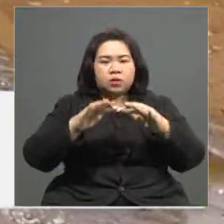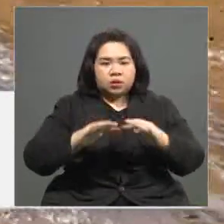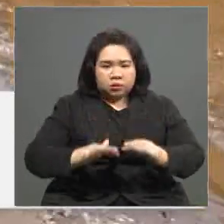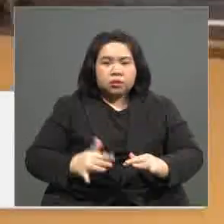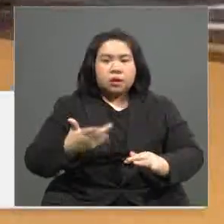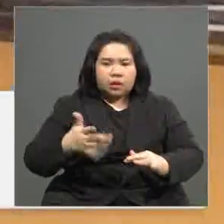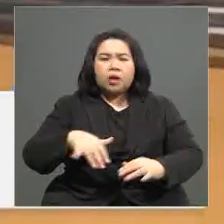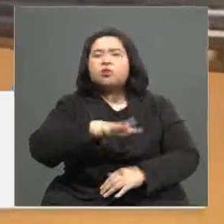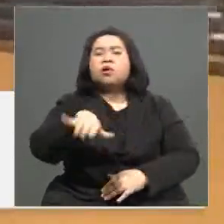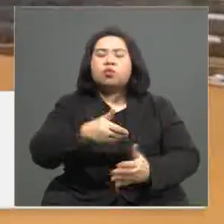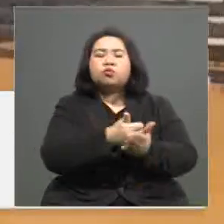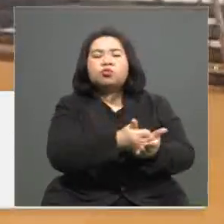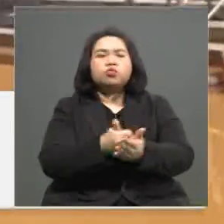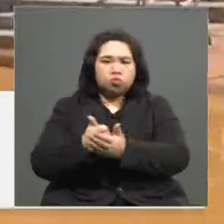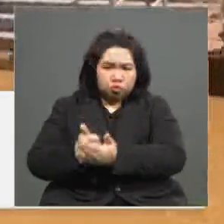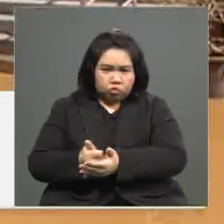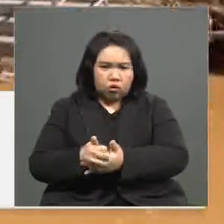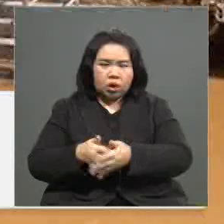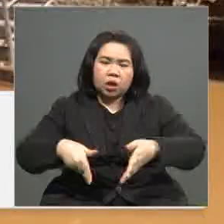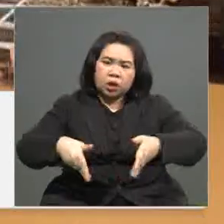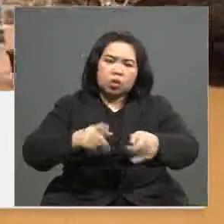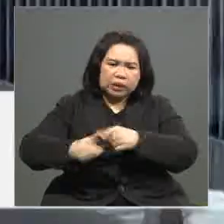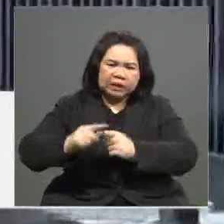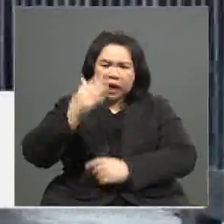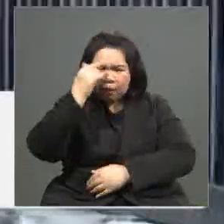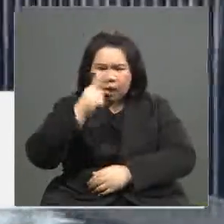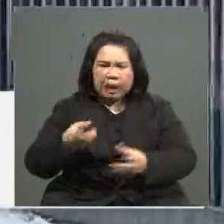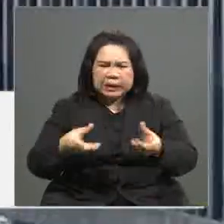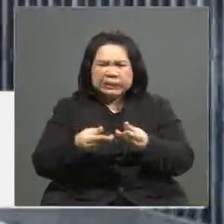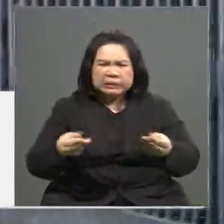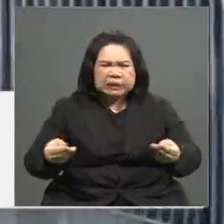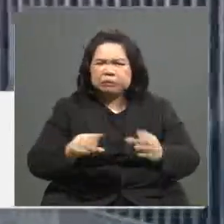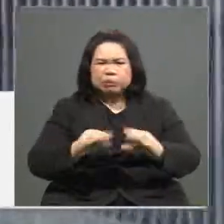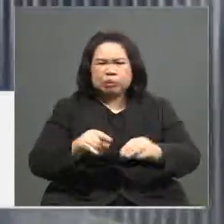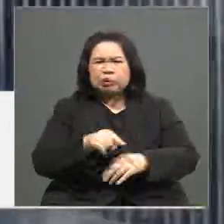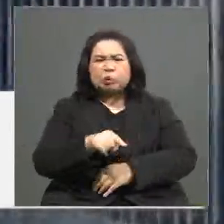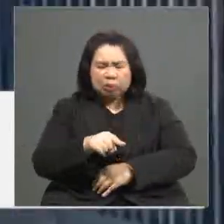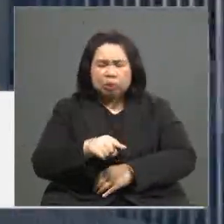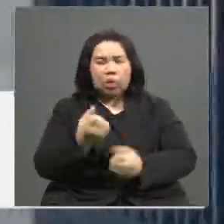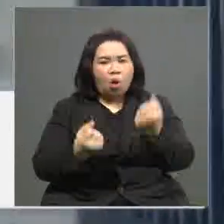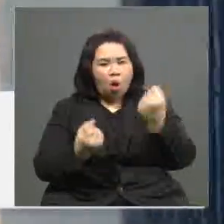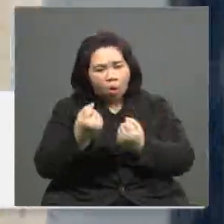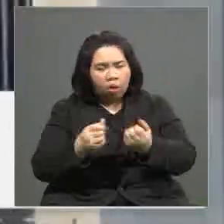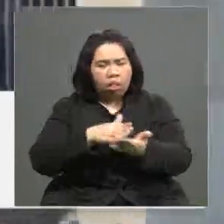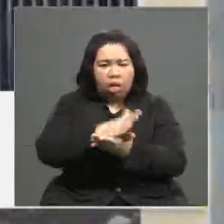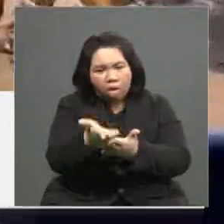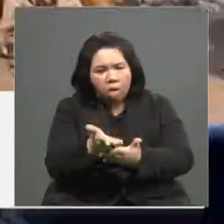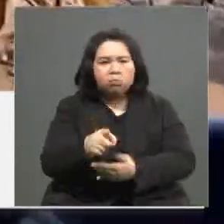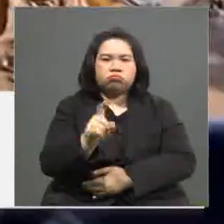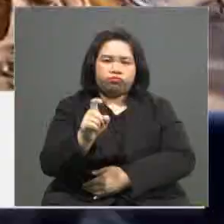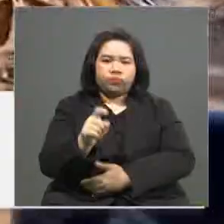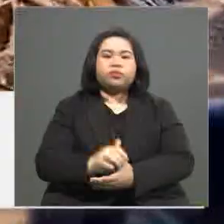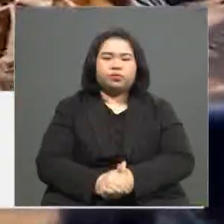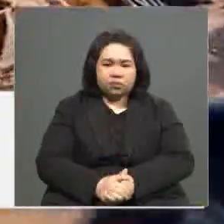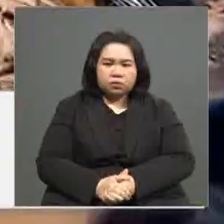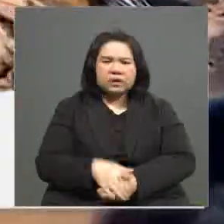กมาช่วยกันทำความสะอาดบ้านและถนนในชุมชนเพราะโคลนเยอะกลัวว่ารถเล็กจะสัญจรลำบากและอาจเกิดอุบัติเหตุได้ส่วนโคล